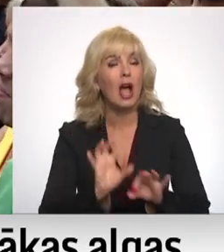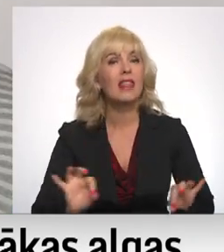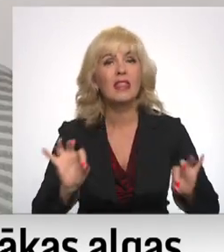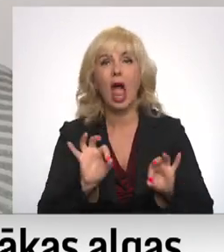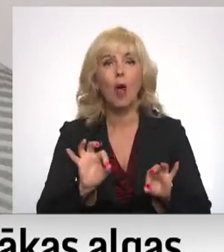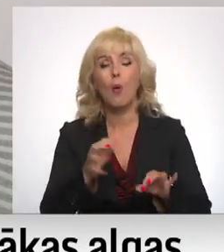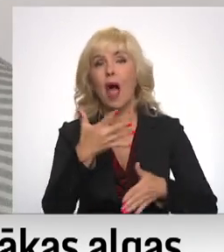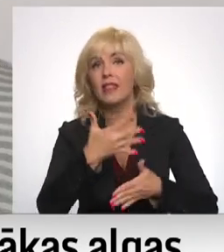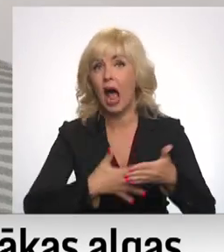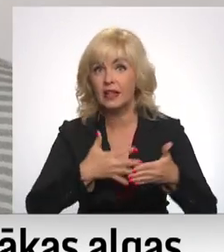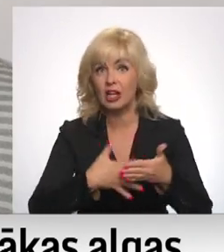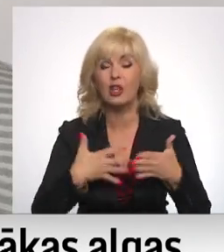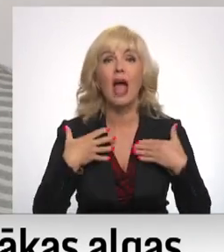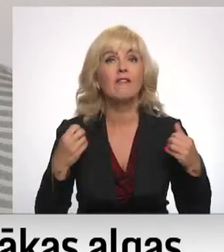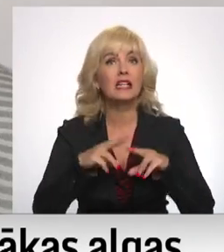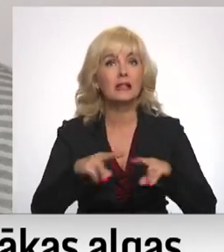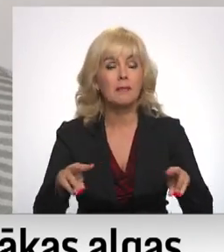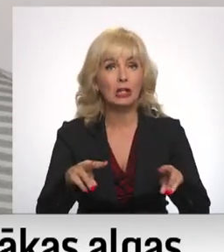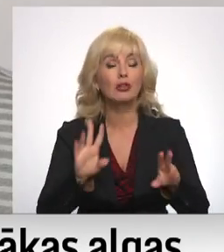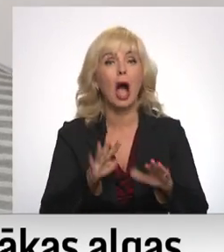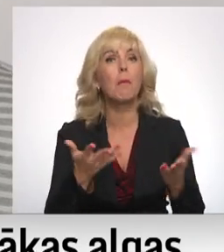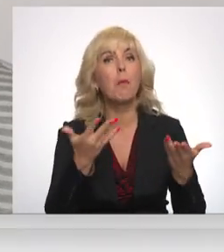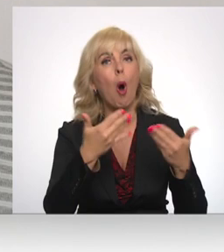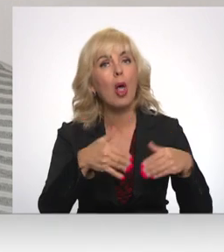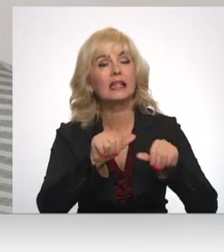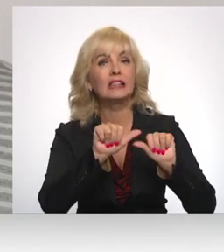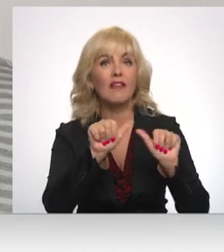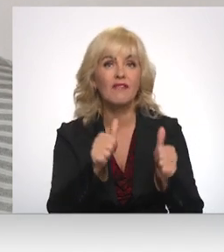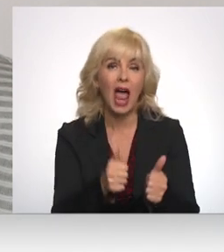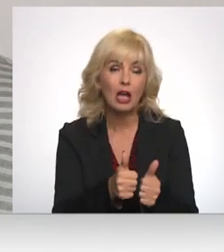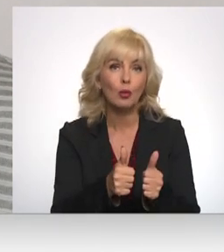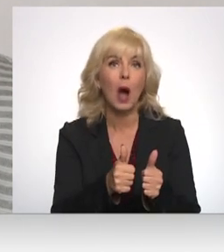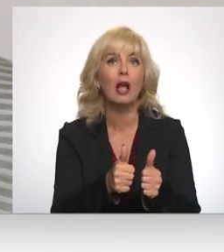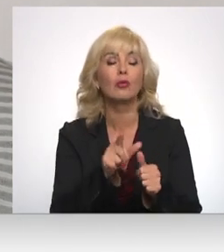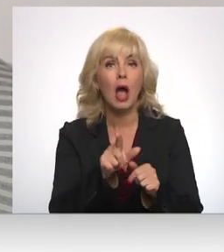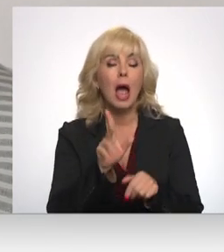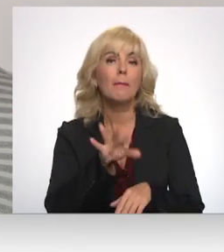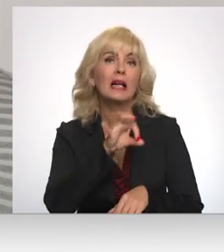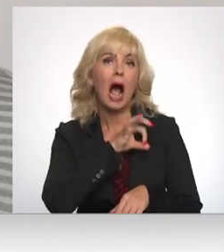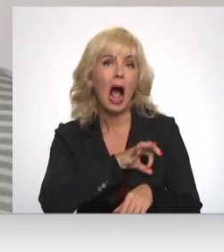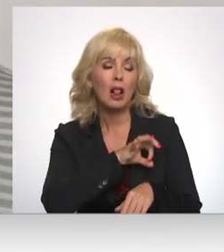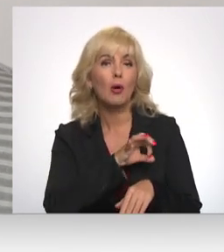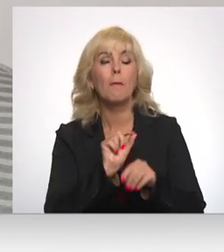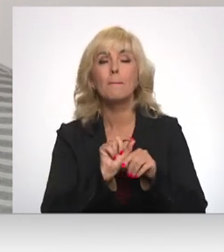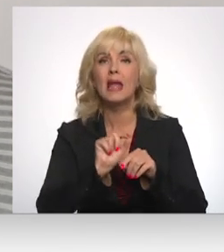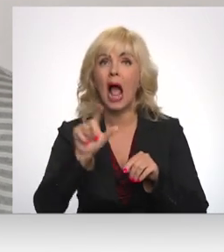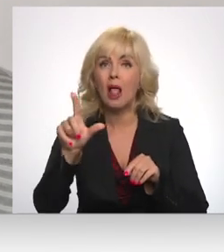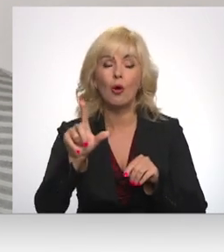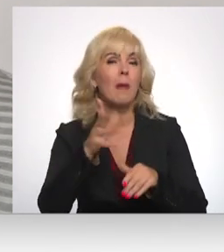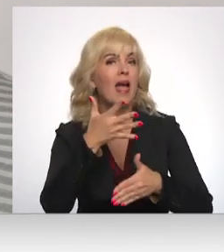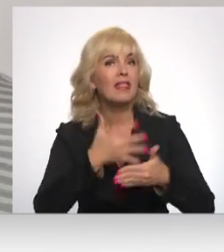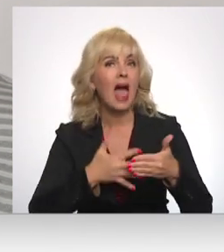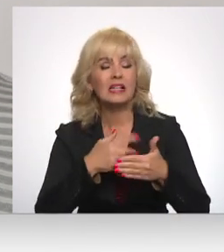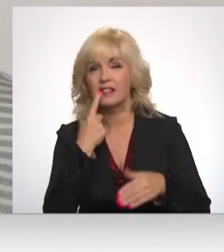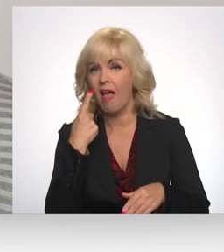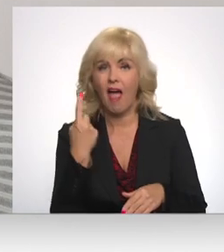neatrisinās. Veselības ministrija kā politikas veidotājs uzskata, ka ar lineāru atalgojuma pieaugumu mēs nerisinām nevienu no